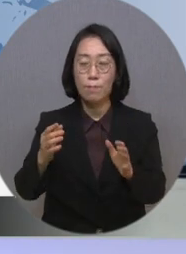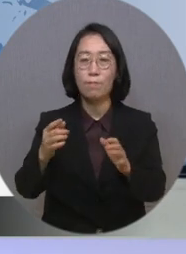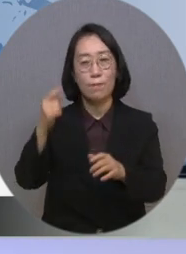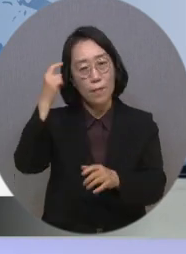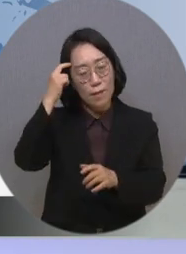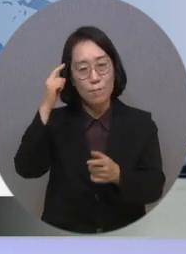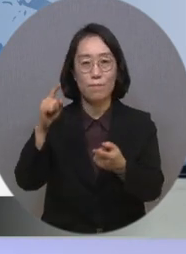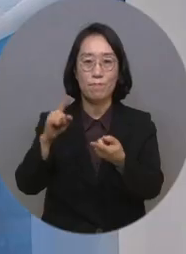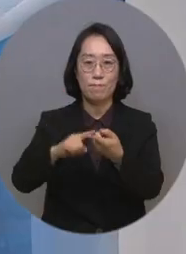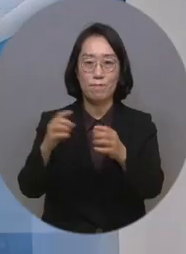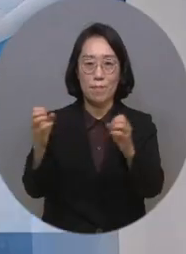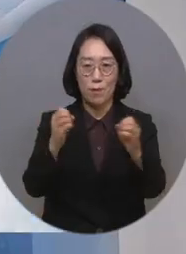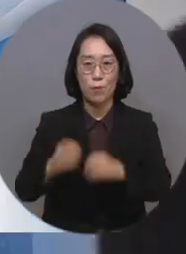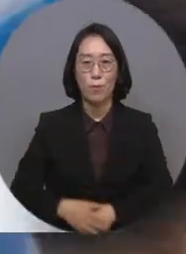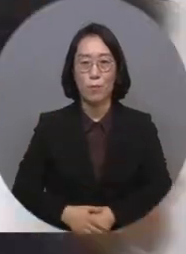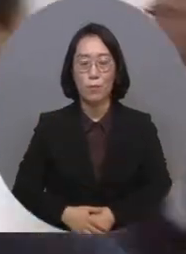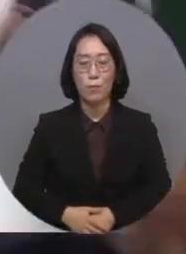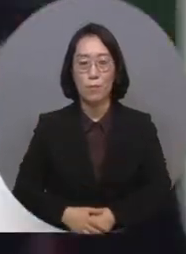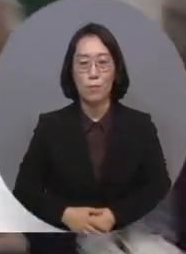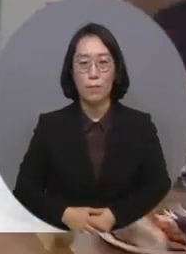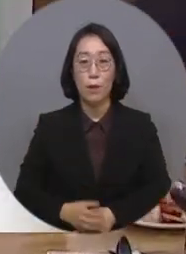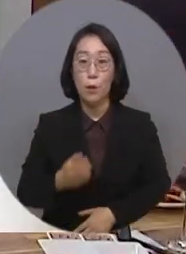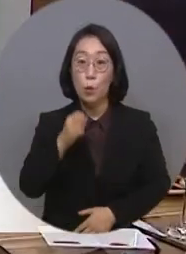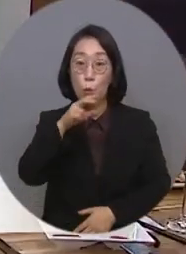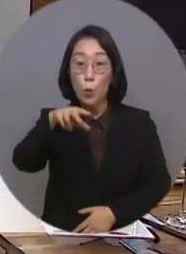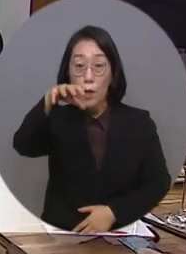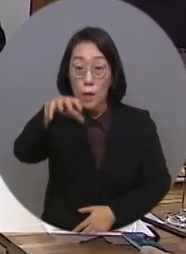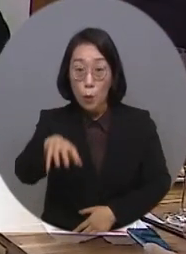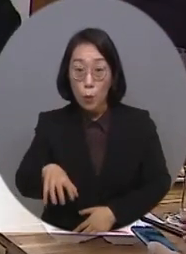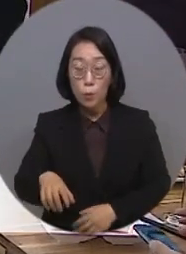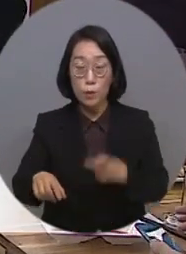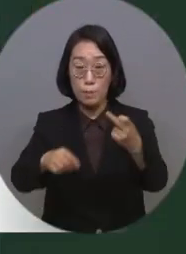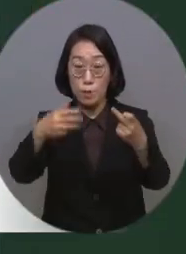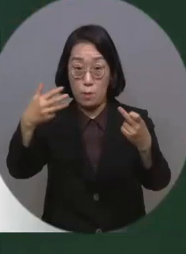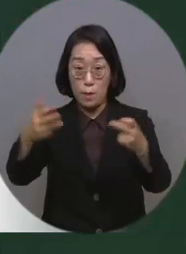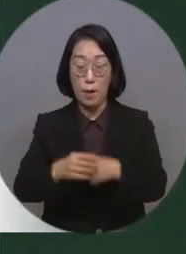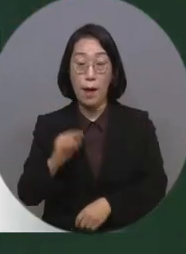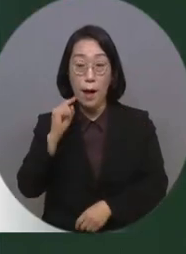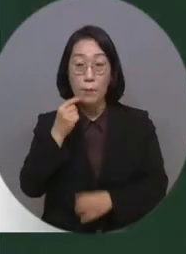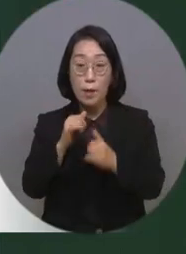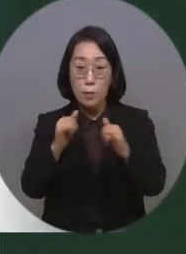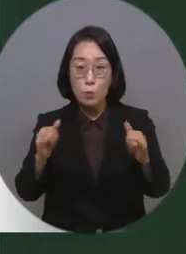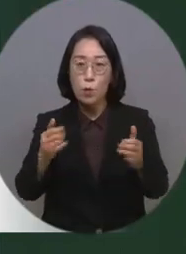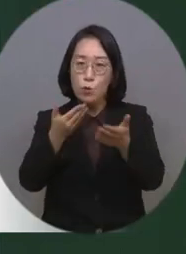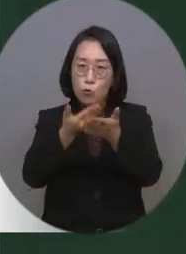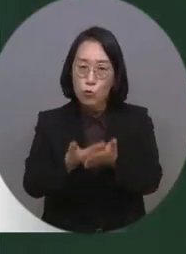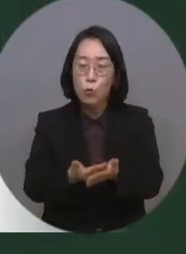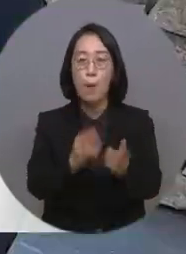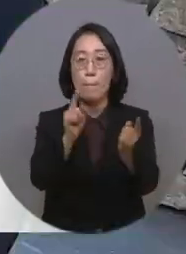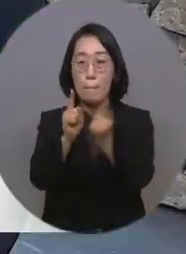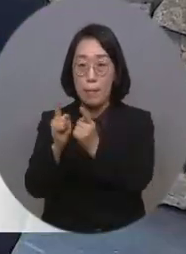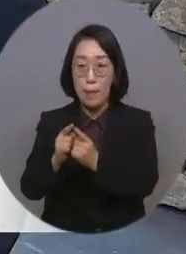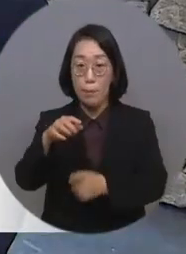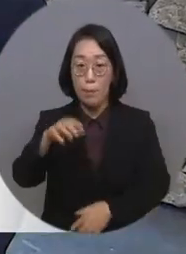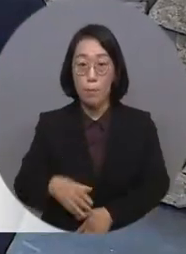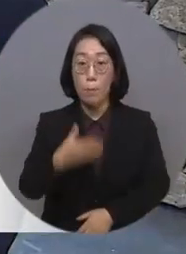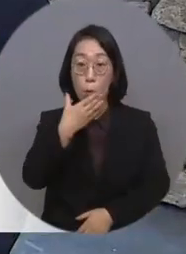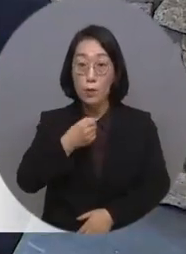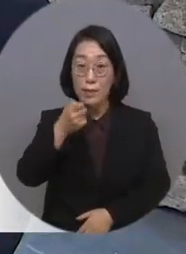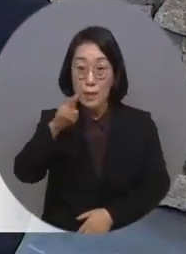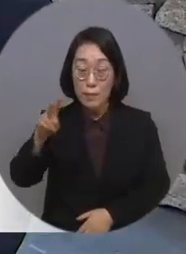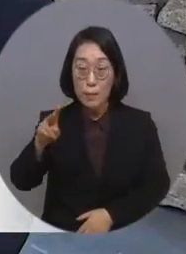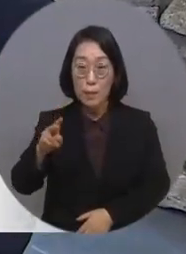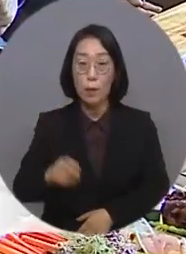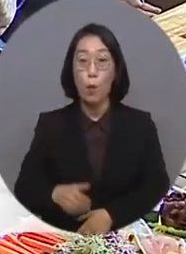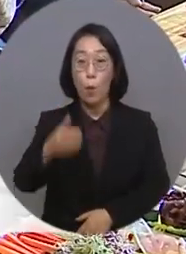가졌습니다. 지난 8일 경기도 용인에서 진행된 아름다운 사람들의 소중한 만남에는 복지TV 최규옥